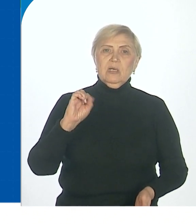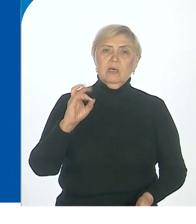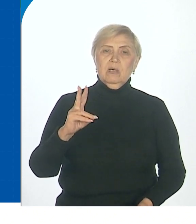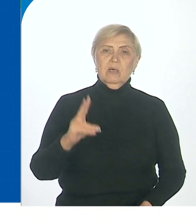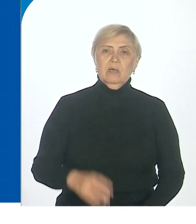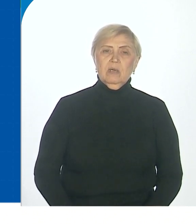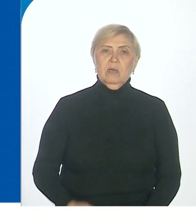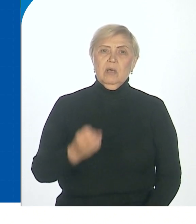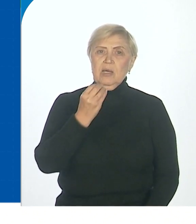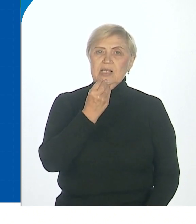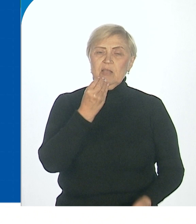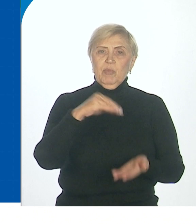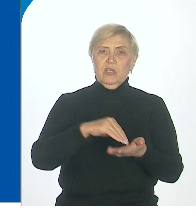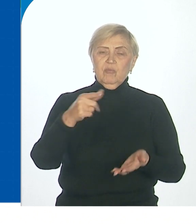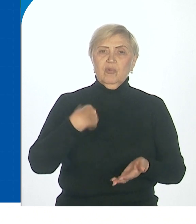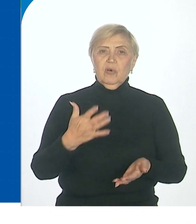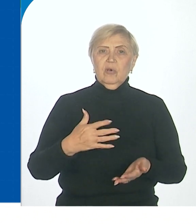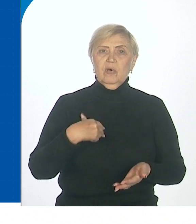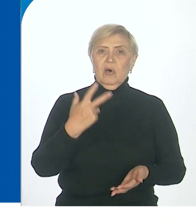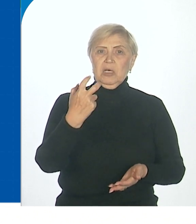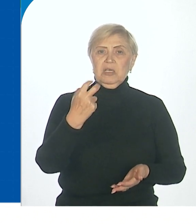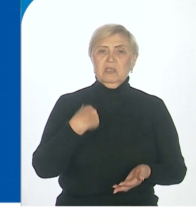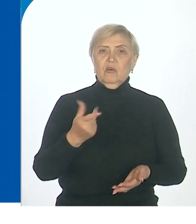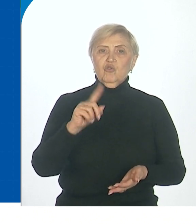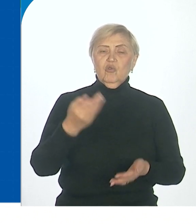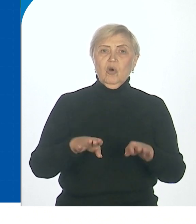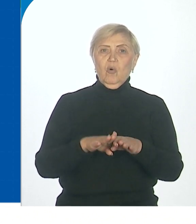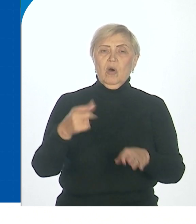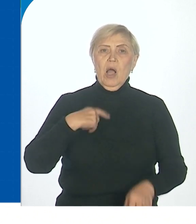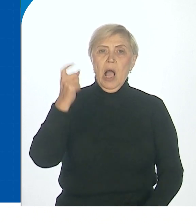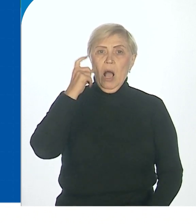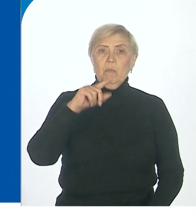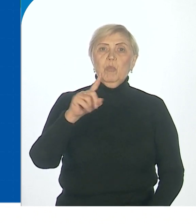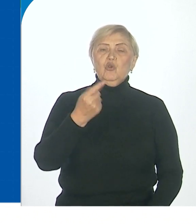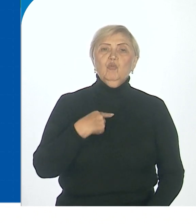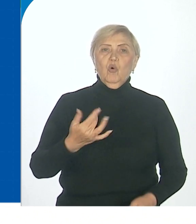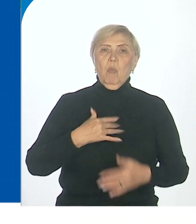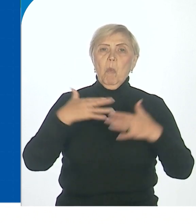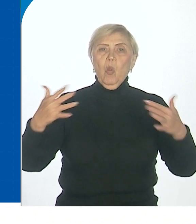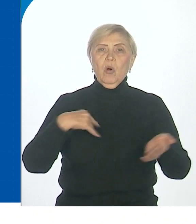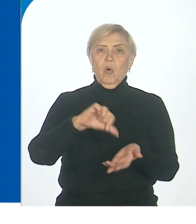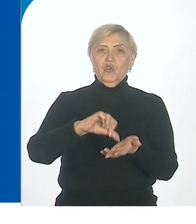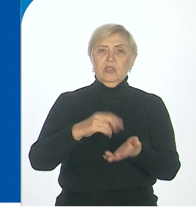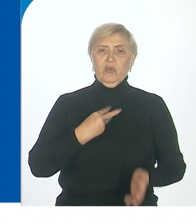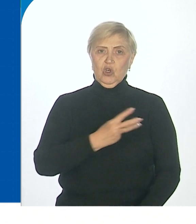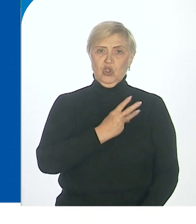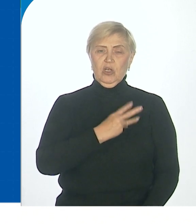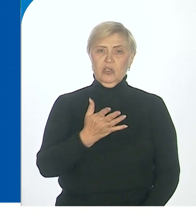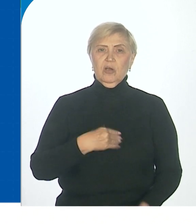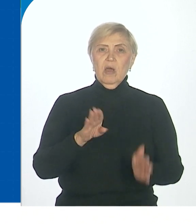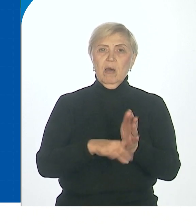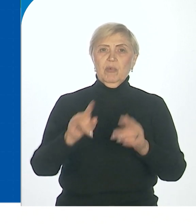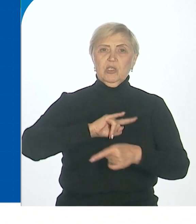Питер 300, все, ближе никого. А что такое с Хабаровским краем? Почему у нас так много участников, желающих? Вообще, почему